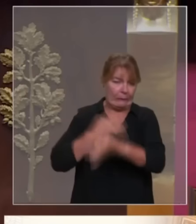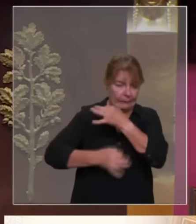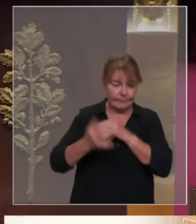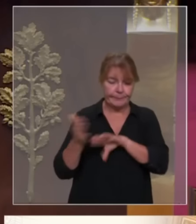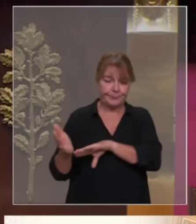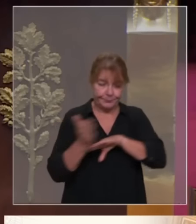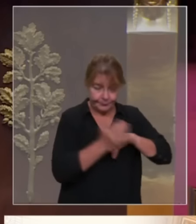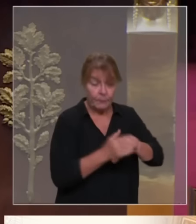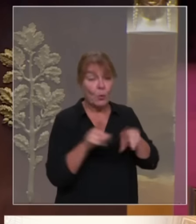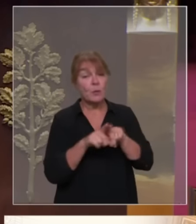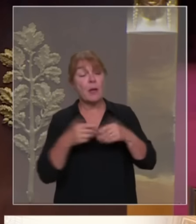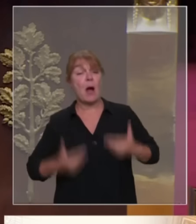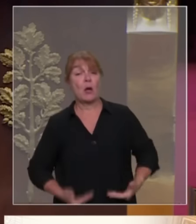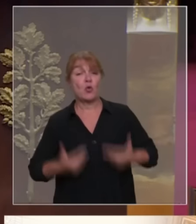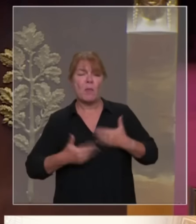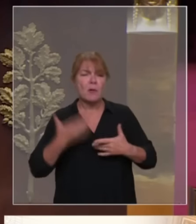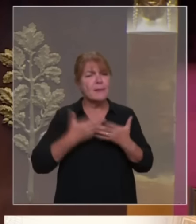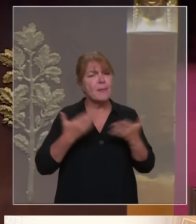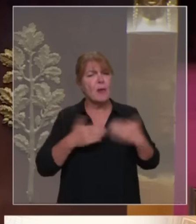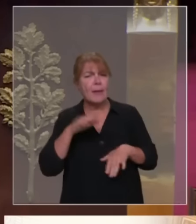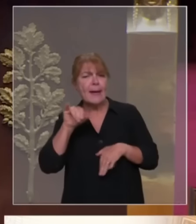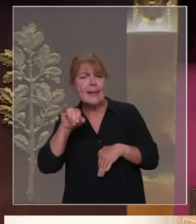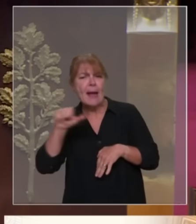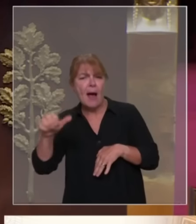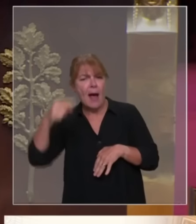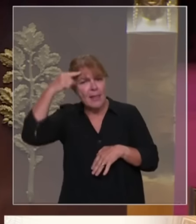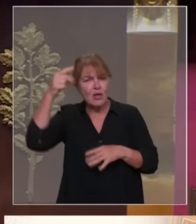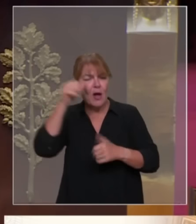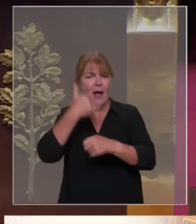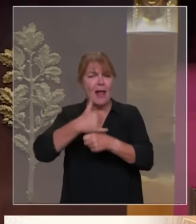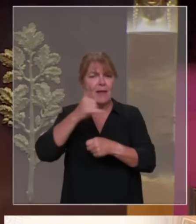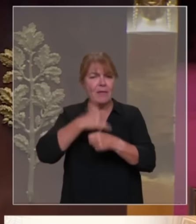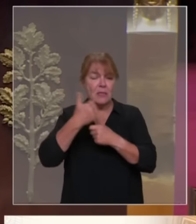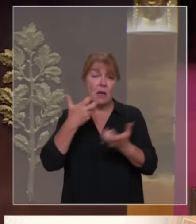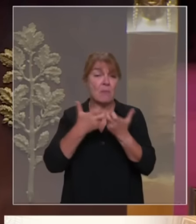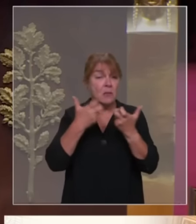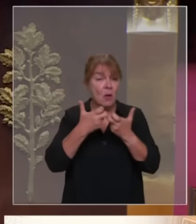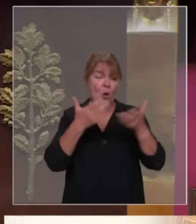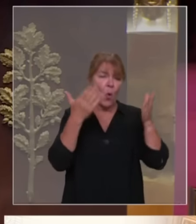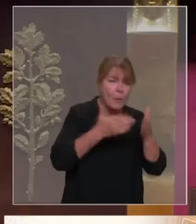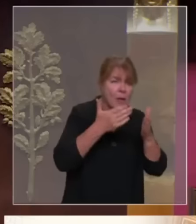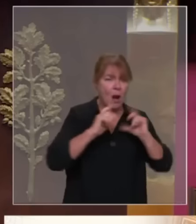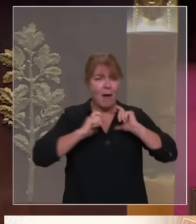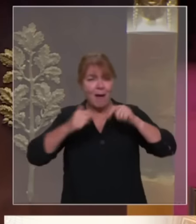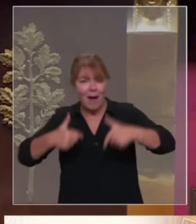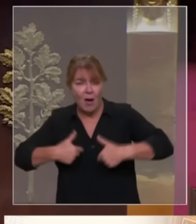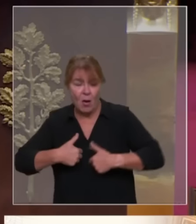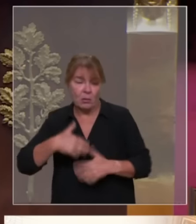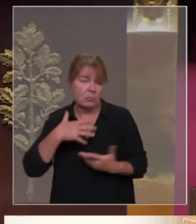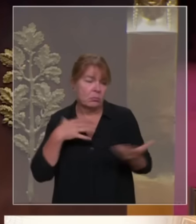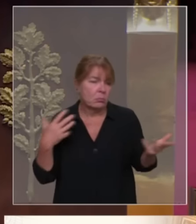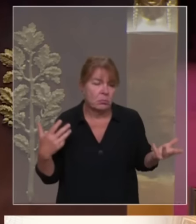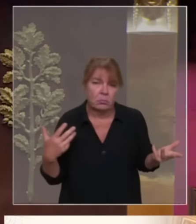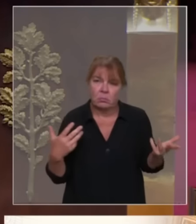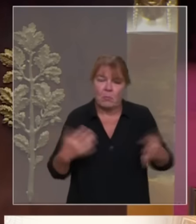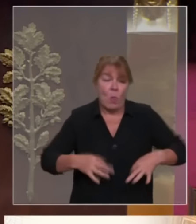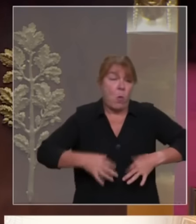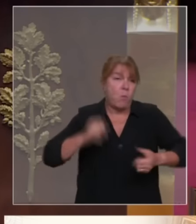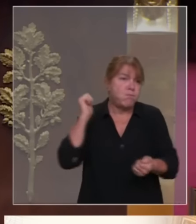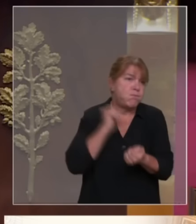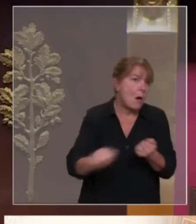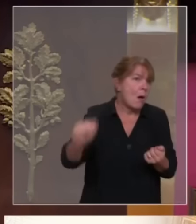à l'heure de l'intelligence artificielle, comment expliquer que l'hôpital, comme l'école et tant d'autres services, soient encombrés par tant de